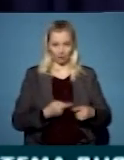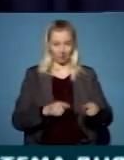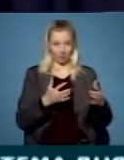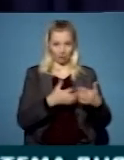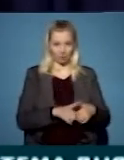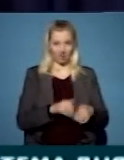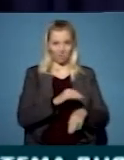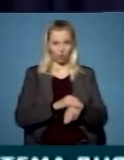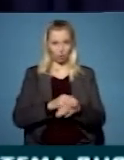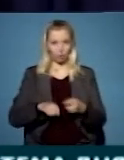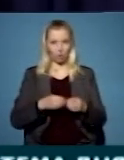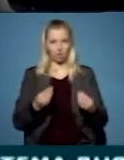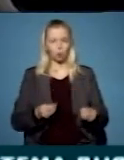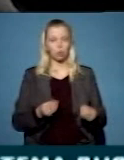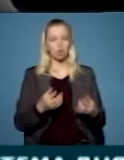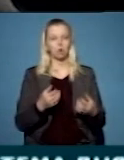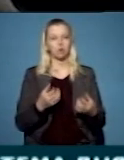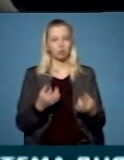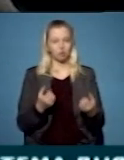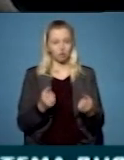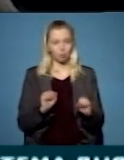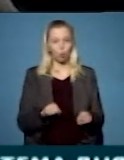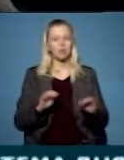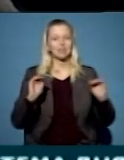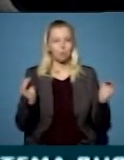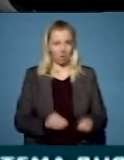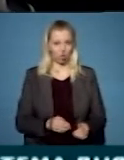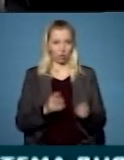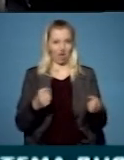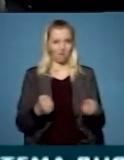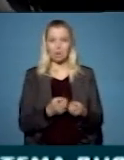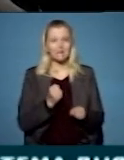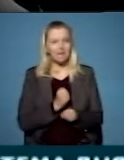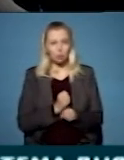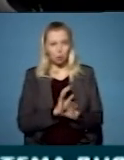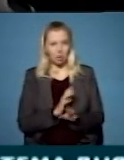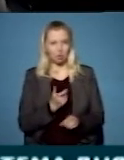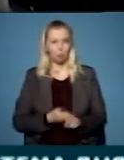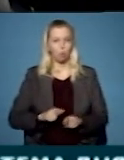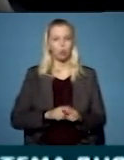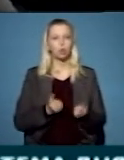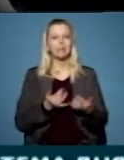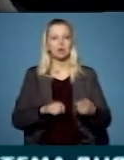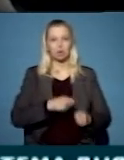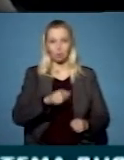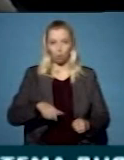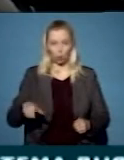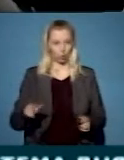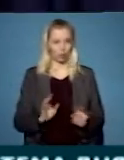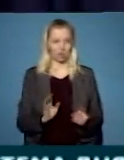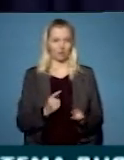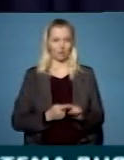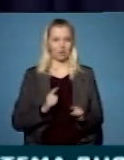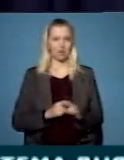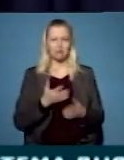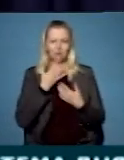фіксувати порушення, які нададуть змогу знову ж таки зменшити аварійність. Не зробити більшу кількість порушників, тобто це, ну, в